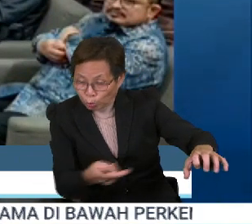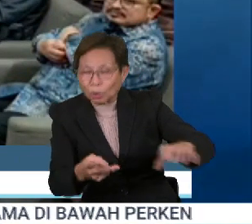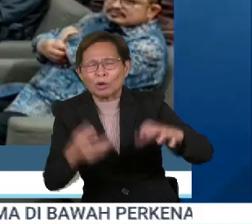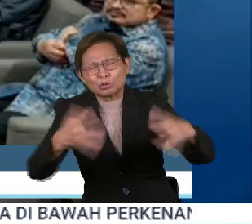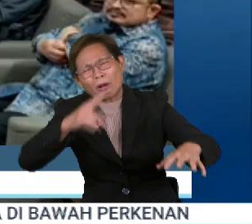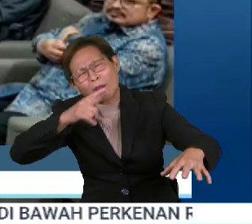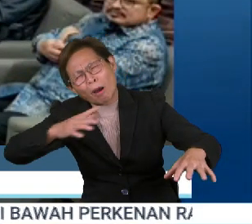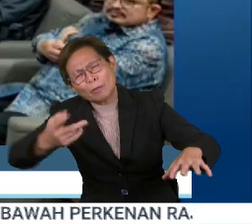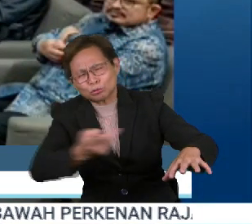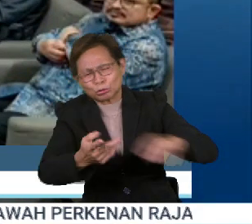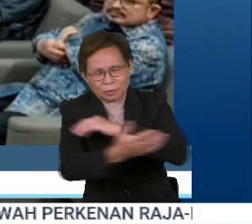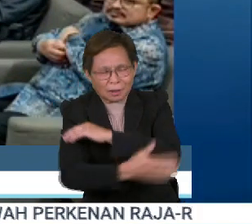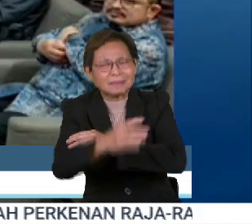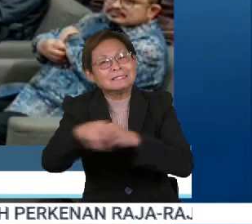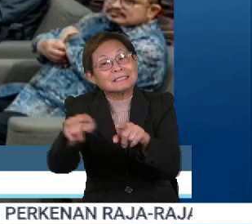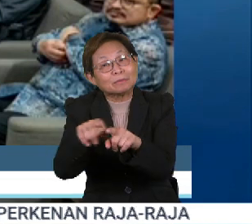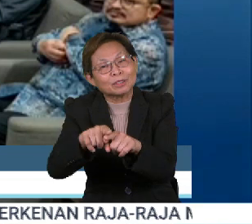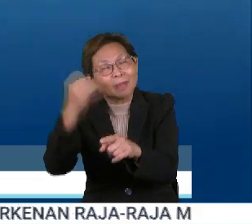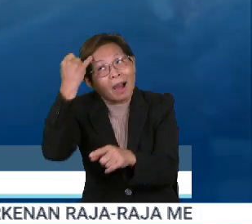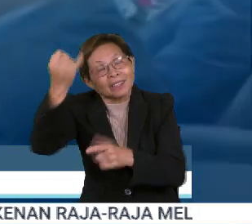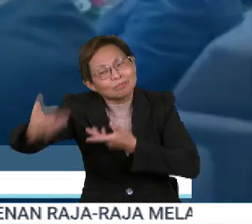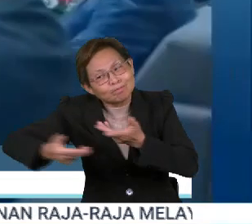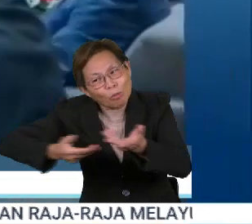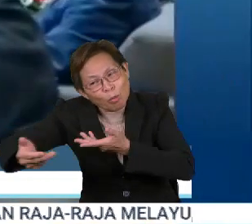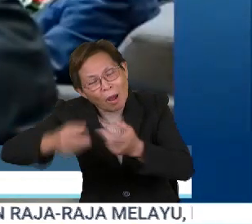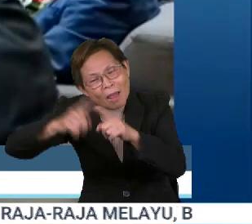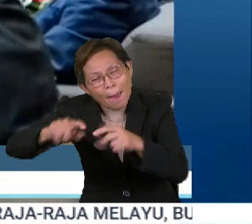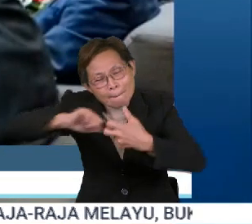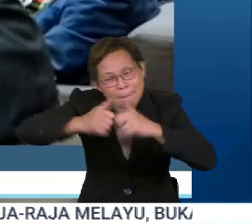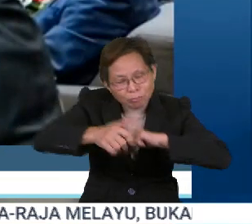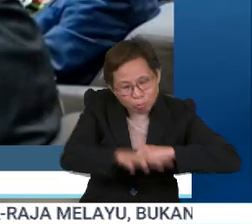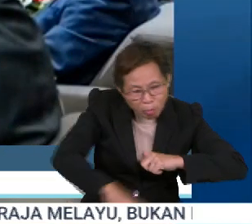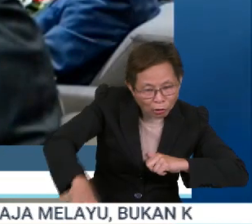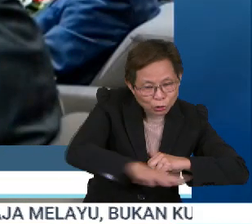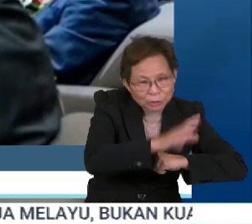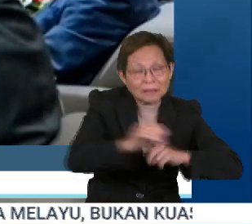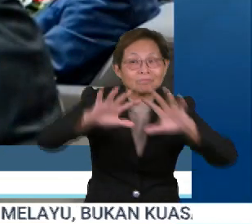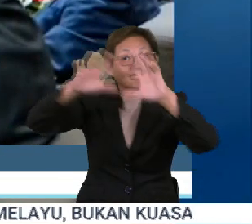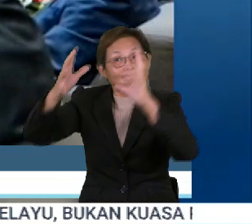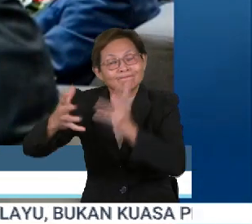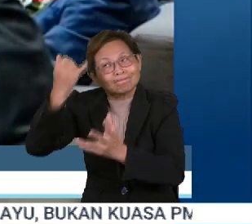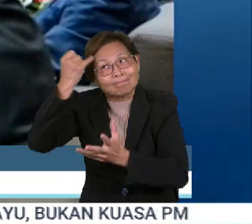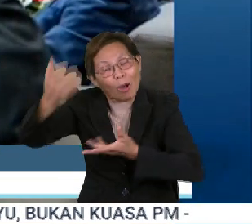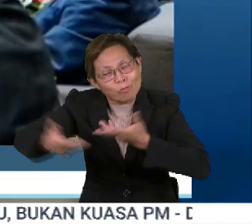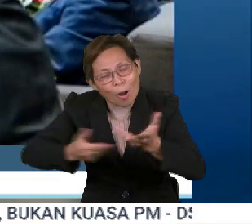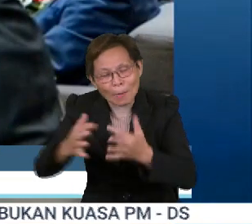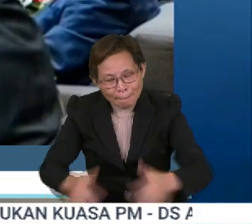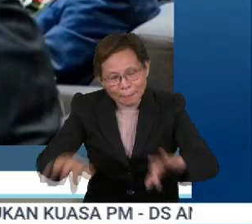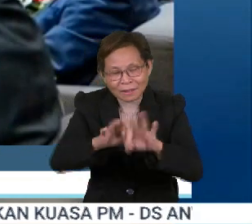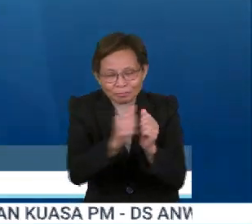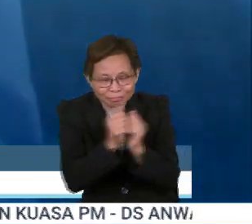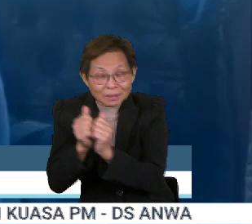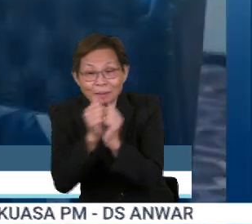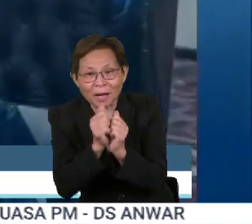kedua-dua negara begitu juga bertukar pandangan berkaitan pelbagai isu serantau dan antarabangsa yang menjadi kepentingan